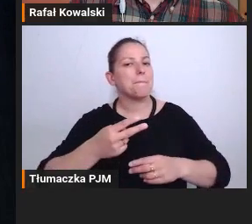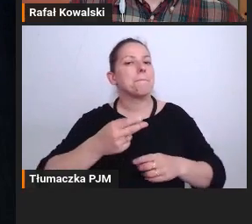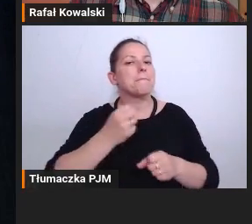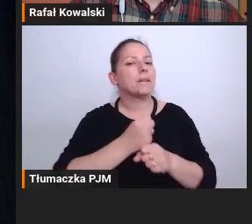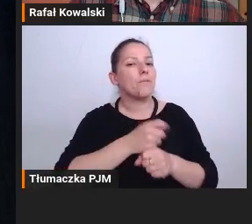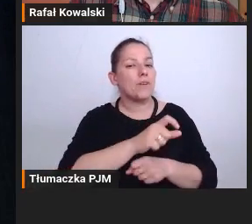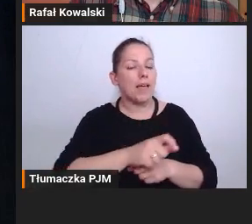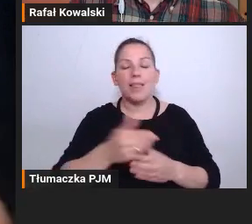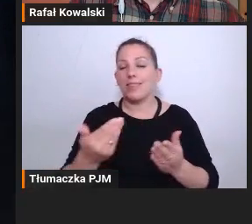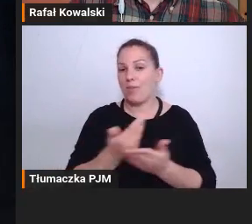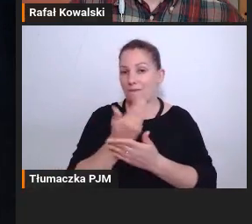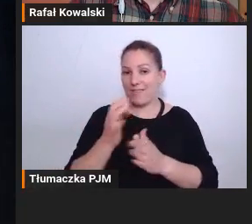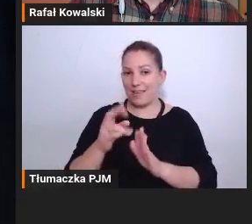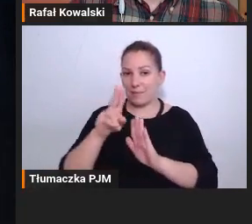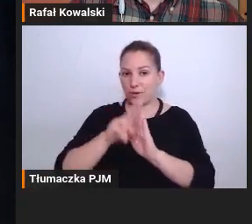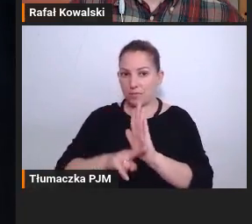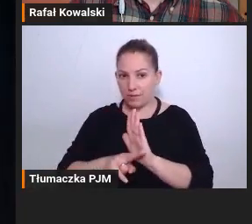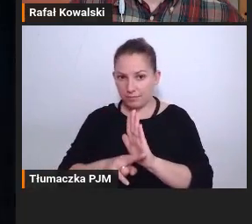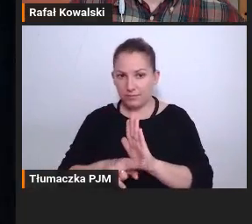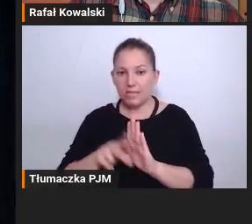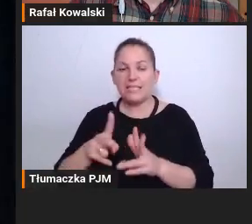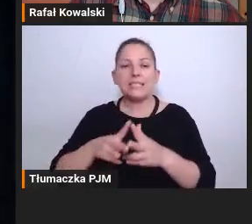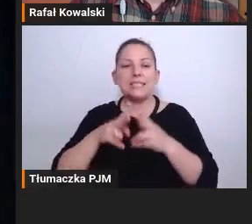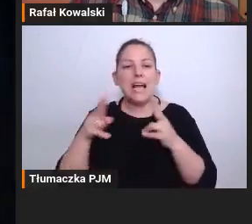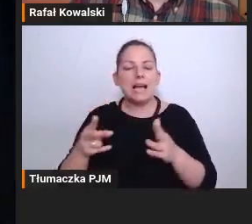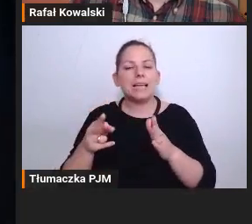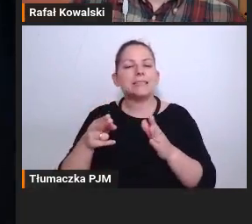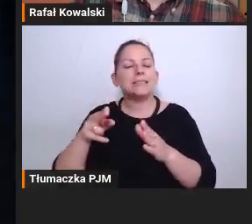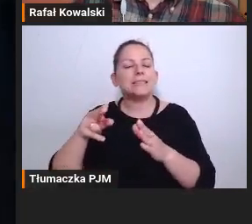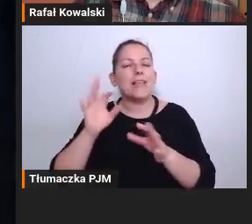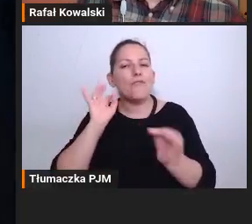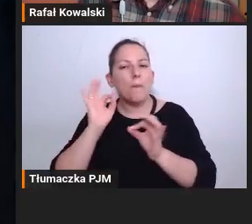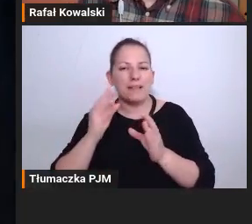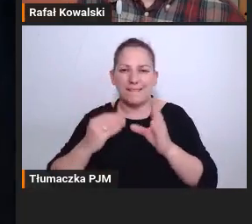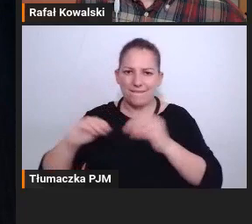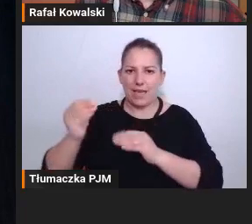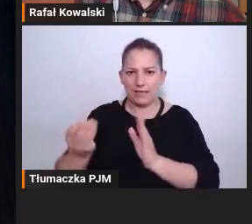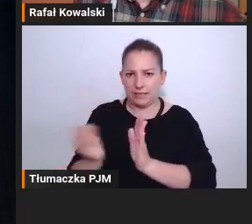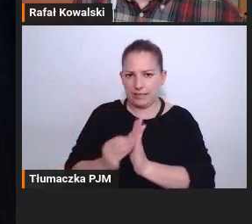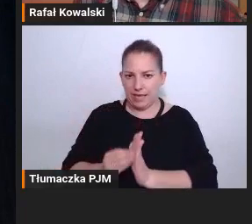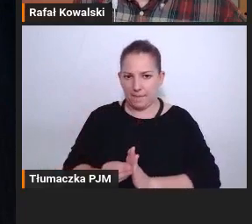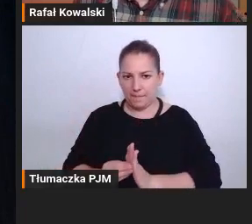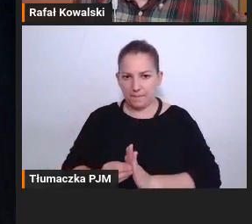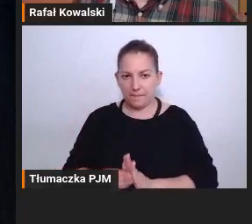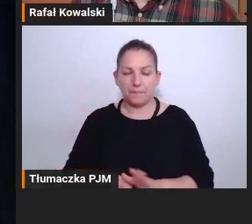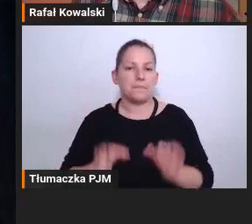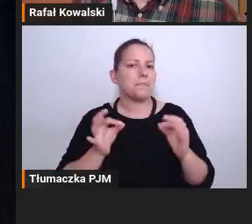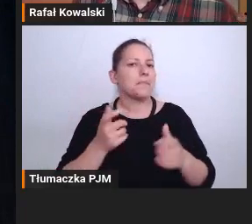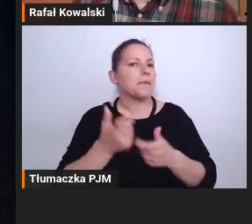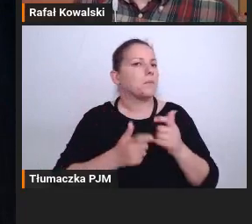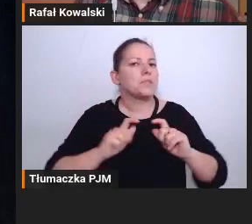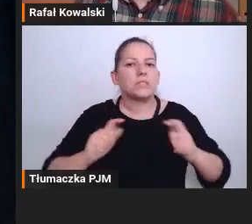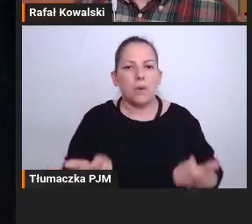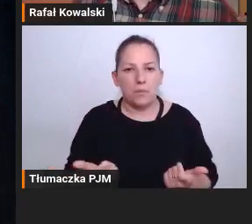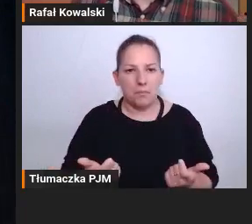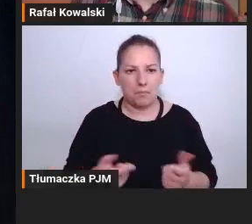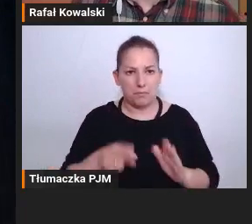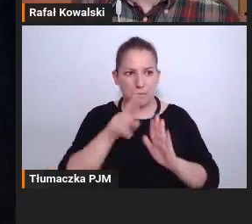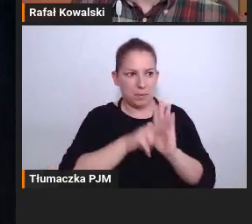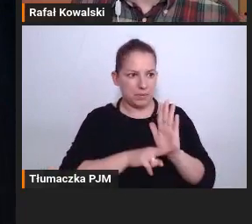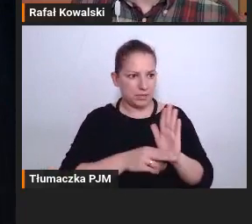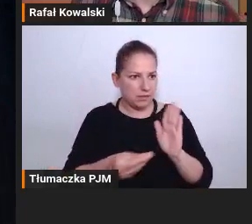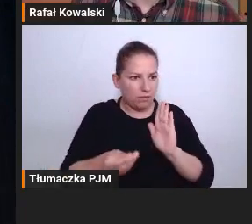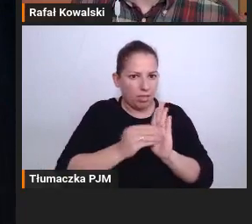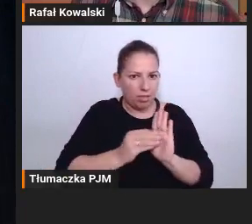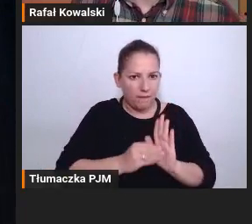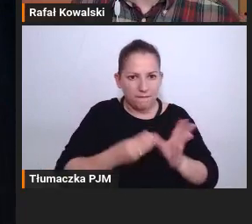teraz nowe przepisy nam zakres tej informacji rozbudowały. No i teraz co zrobić? Czy skoro przepisy nam rozbudowały,